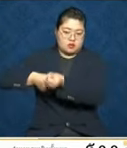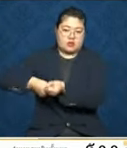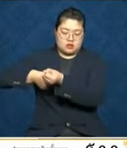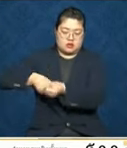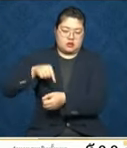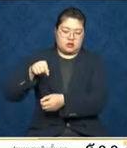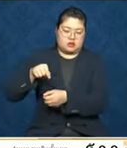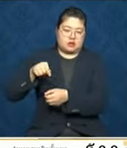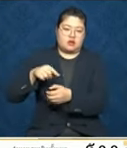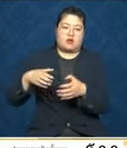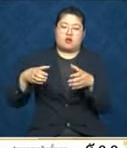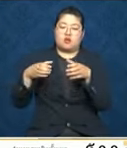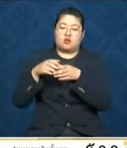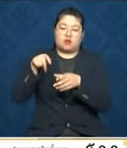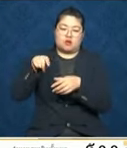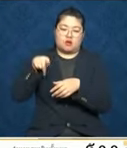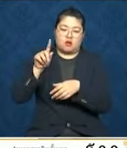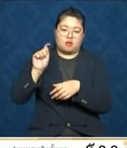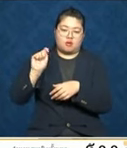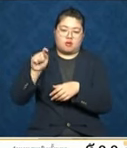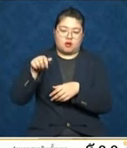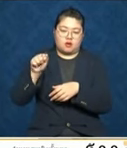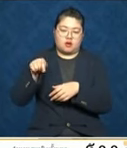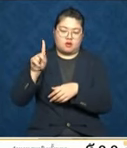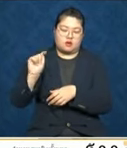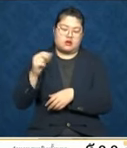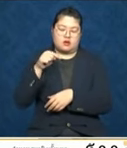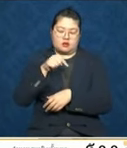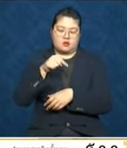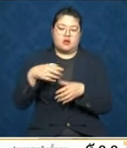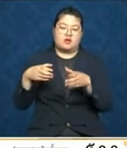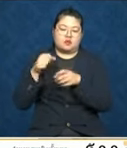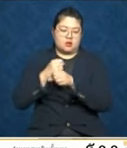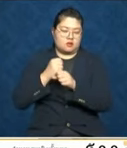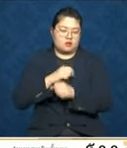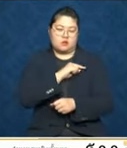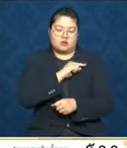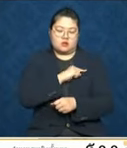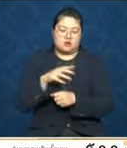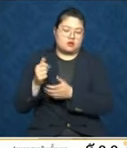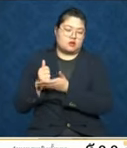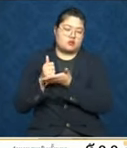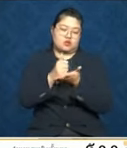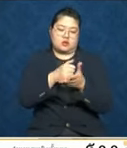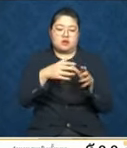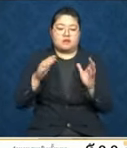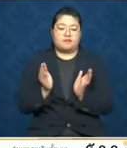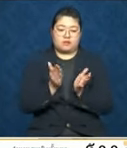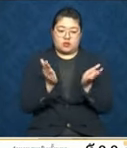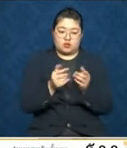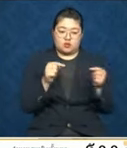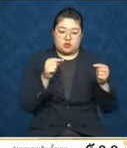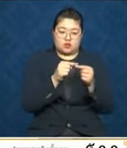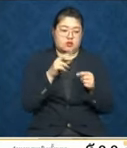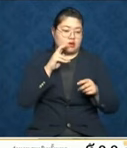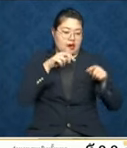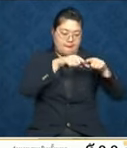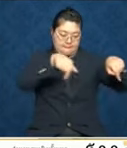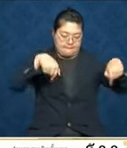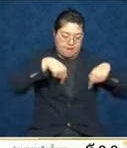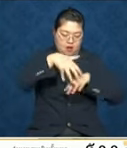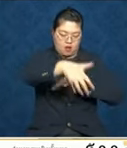ณ์กรมส่งเสริมการปกครองส่วนท้องถิ่นหน่วยงานที่เกี่ยวข้องได้โปรดให้การสนับสนุนในการขุดลอกเพื่อบรรเ